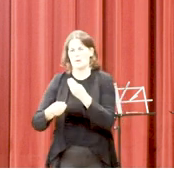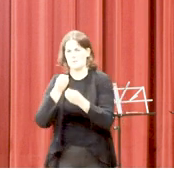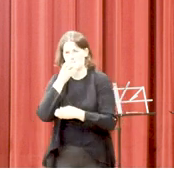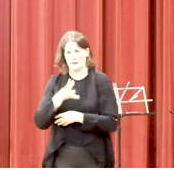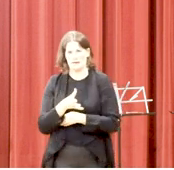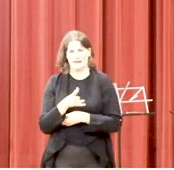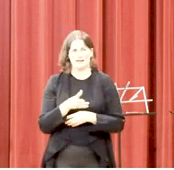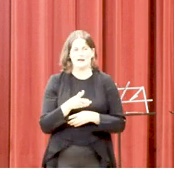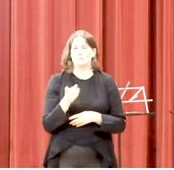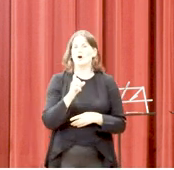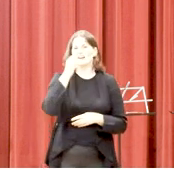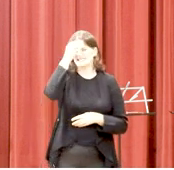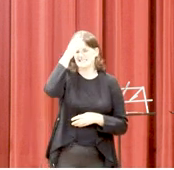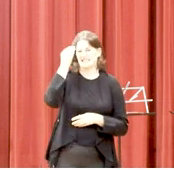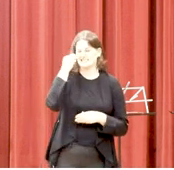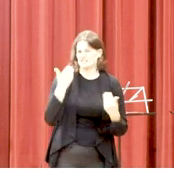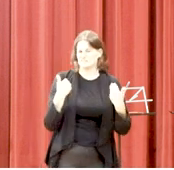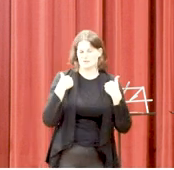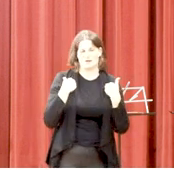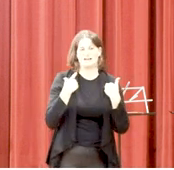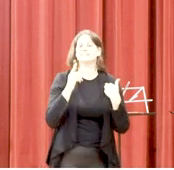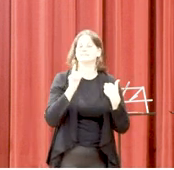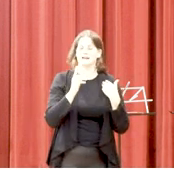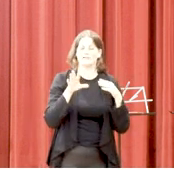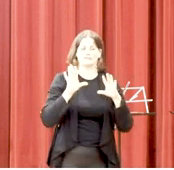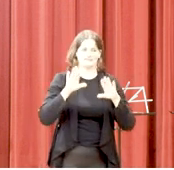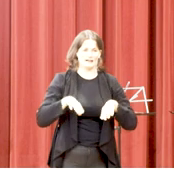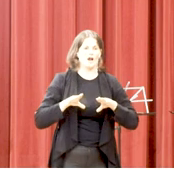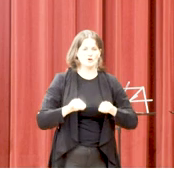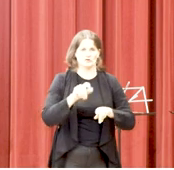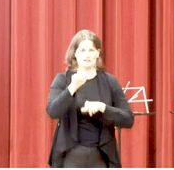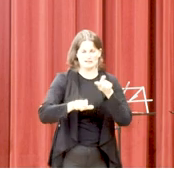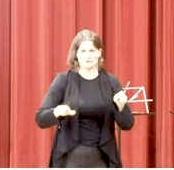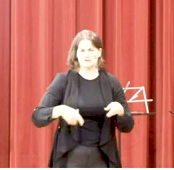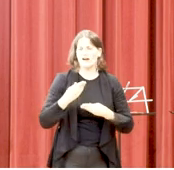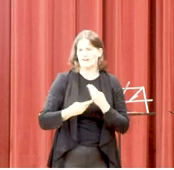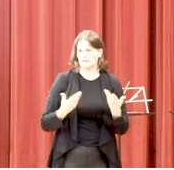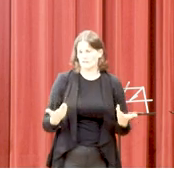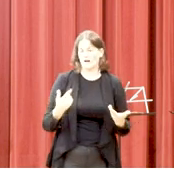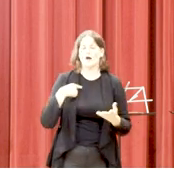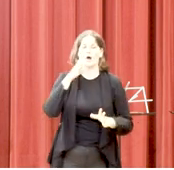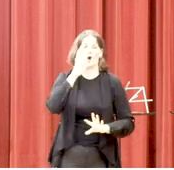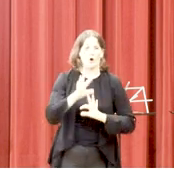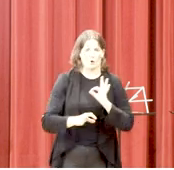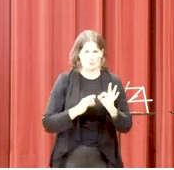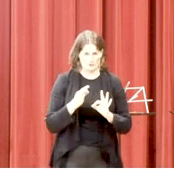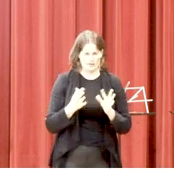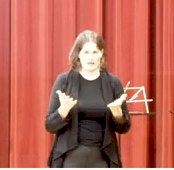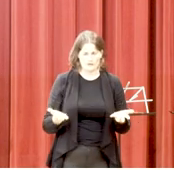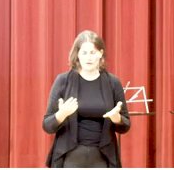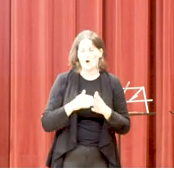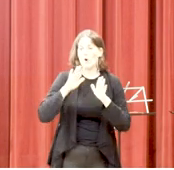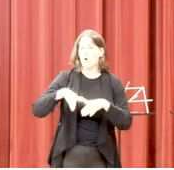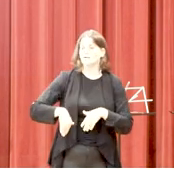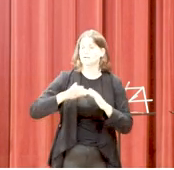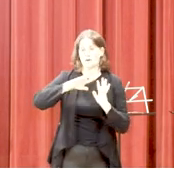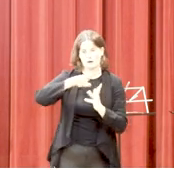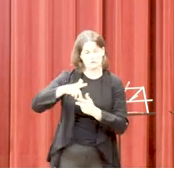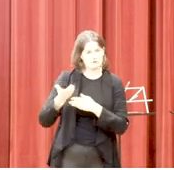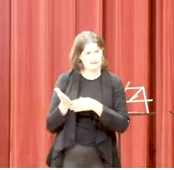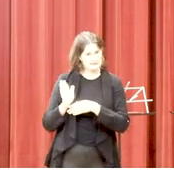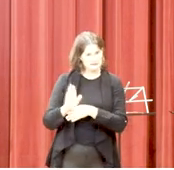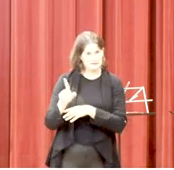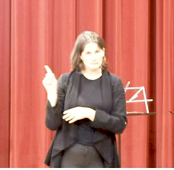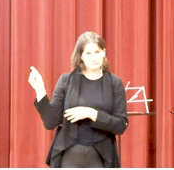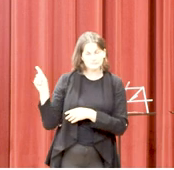Hi ha l'última notícia, que aquesta bueno, va ser interessant, no? Un enginyer, Blake, de Google, que diu, he